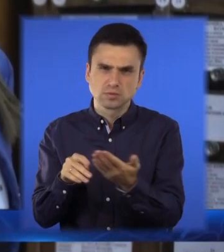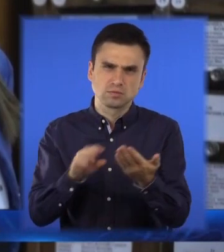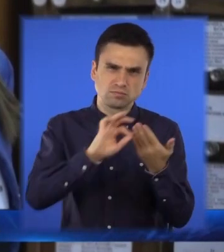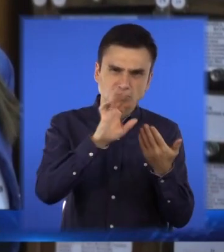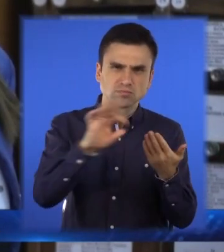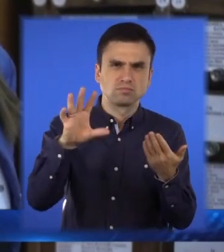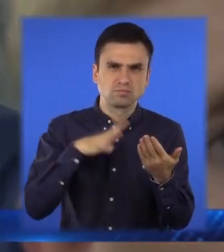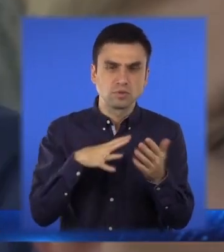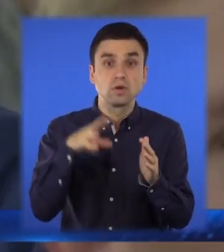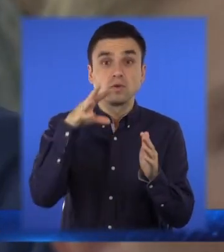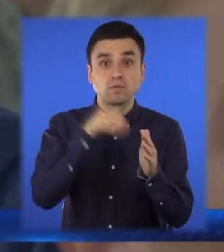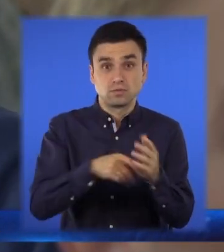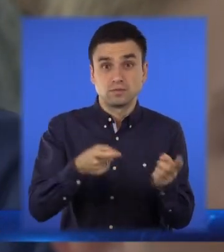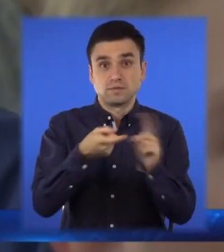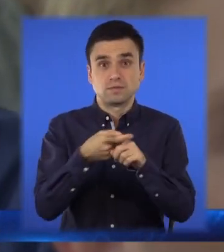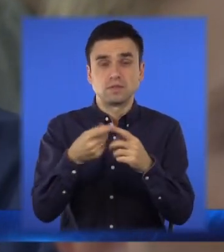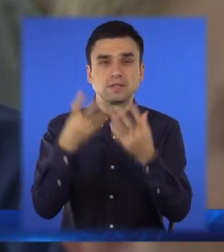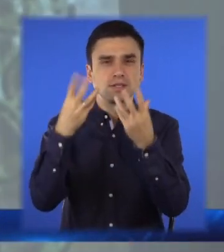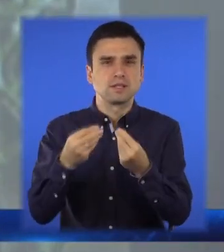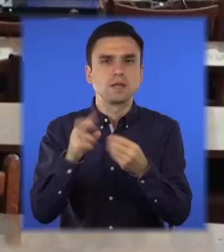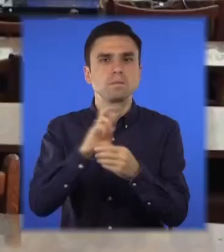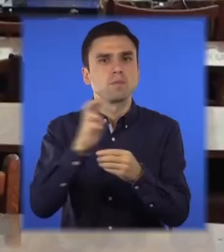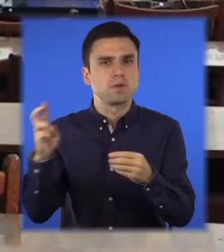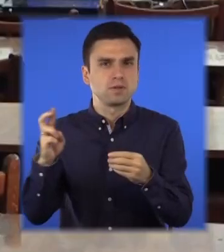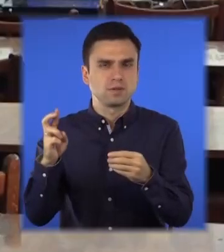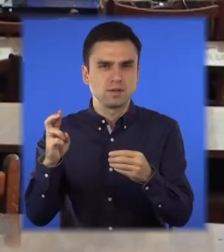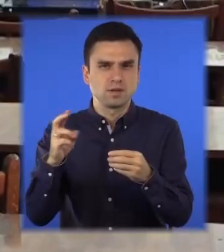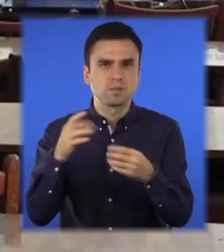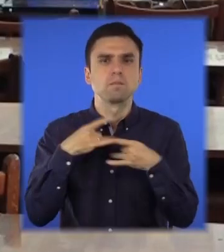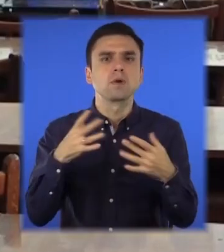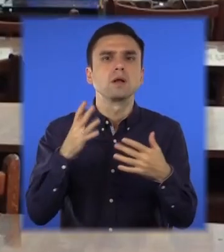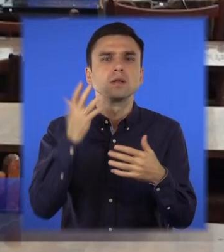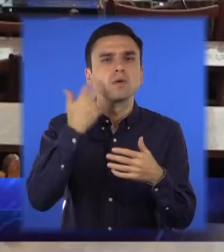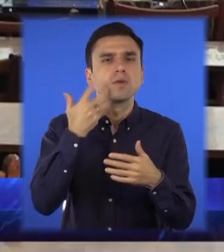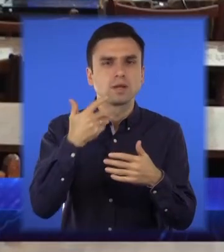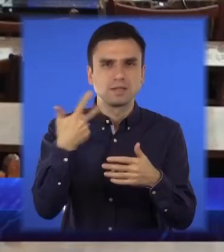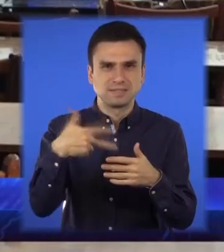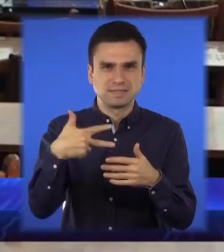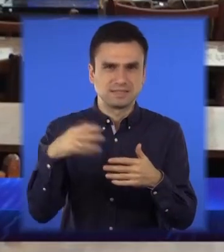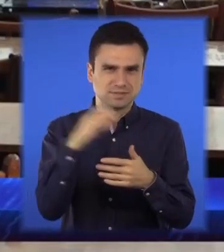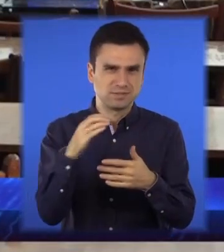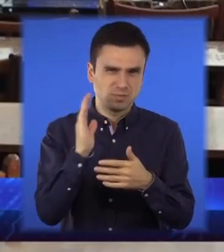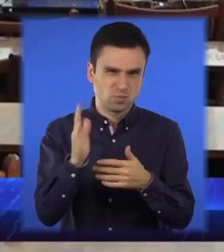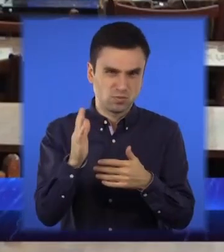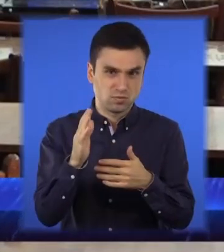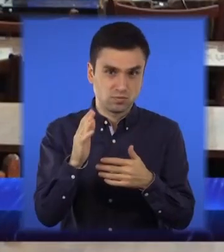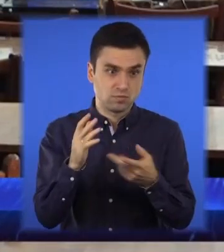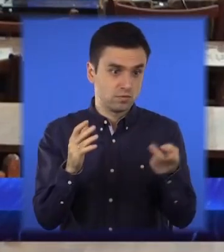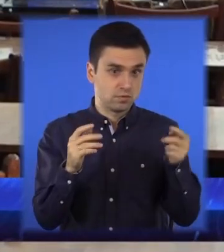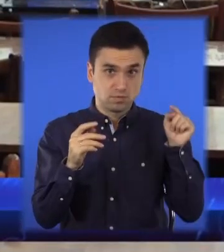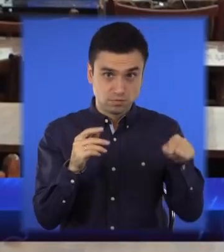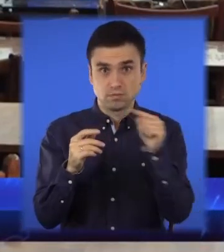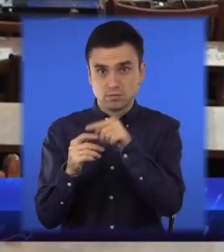бібліотеки, який святкують 30 вересня. Студенти другого курсу, тільки почали вивчати курс